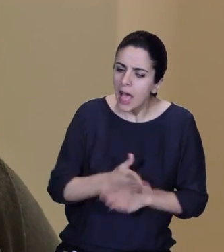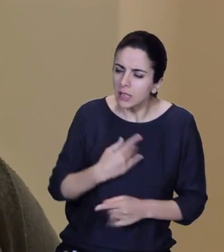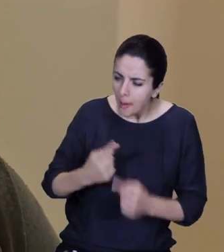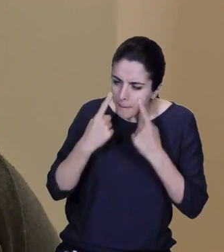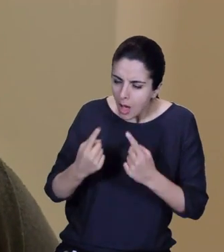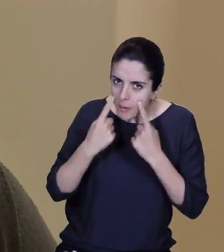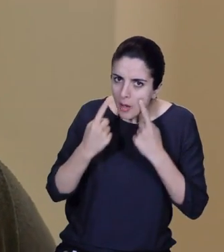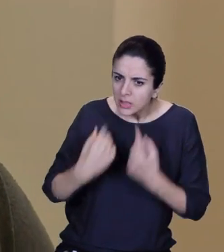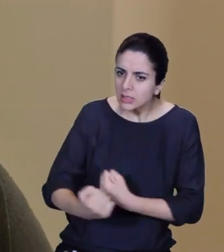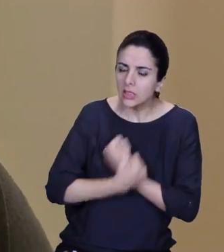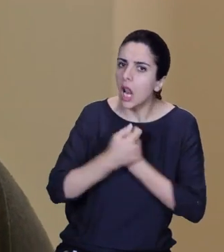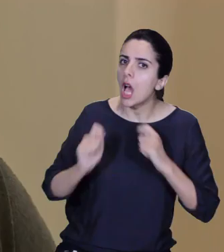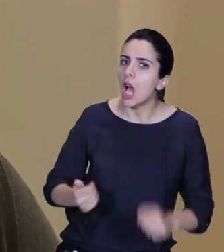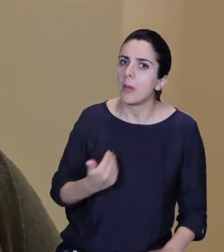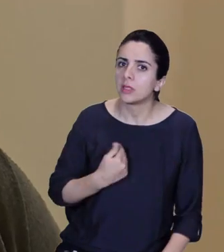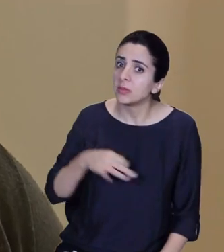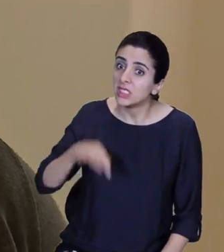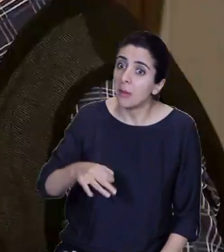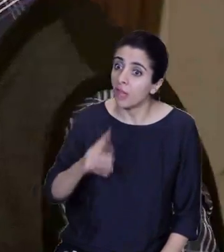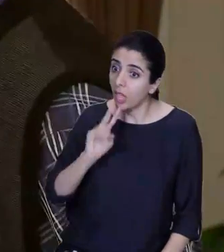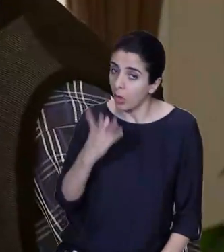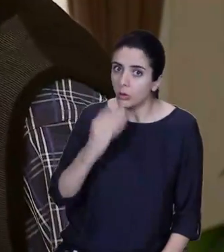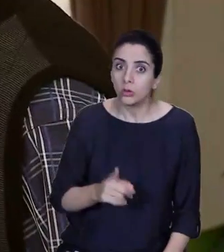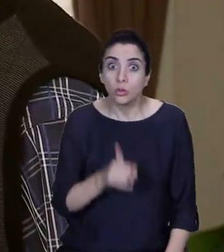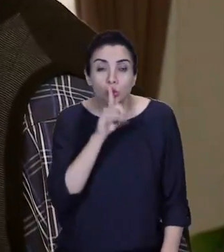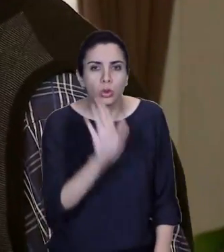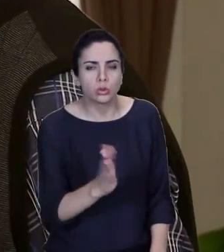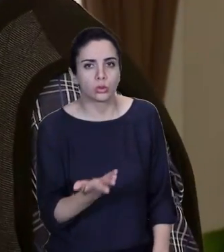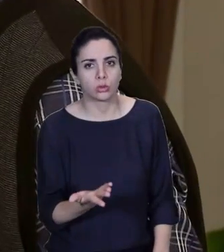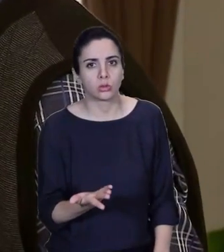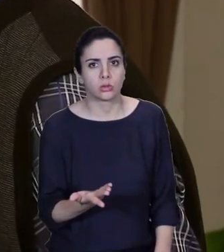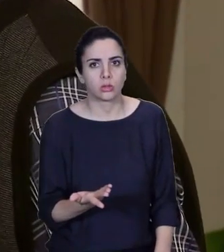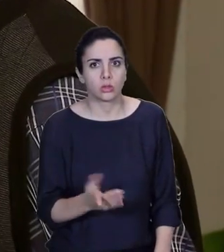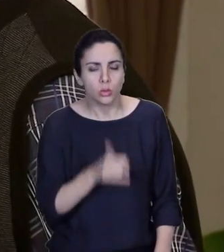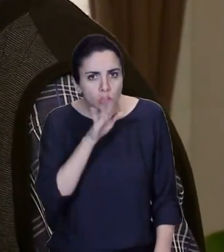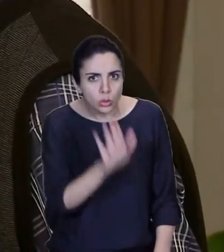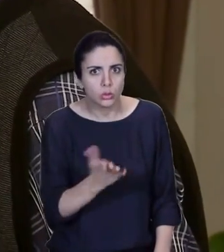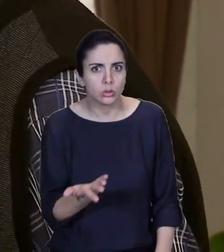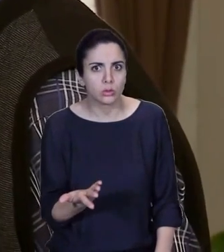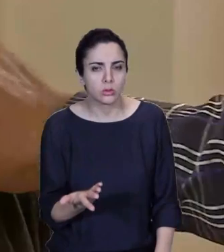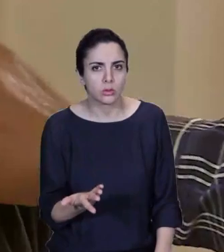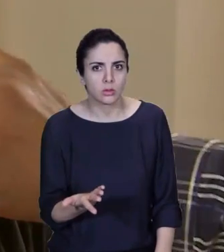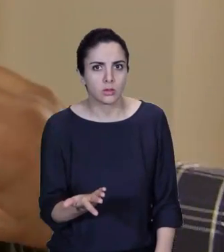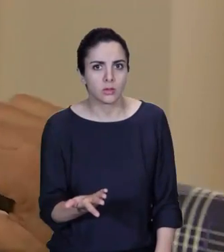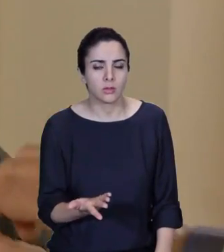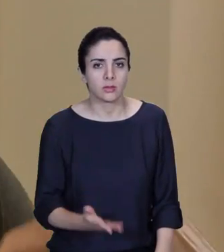baktım, büyüttüm, bağrıma bastım. Şimdi böyle mi oldu? Sevim! Salim elini Sevim'in ağzına kapattı.